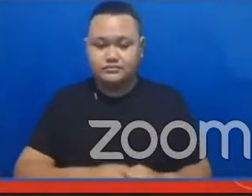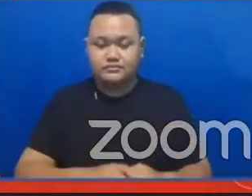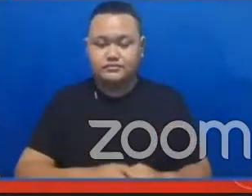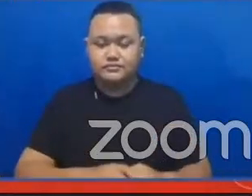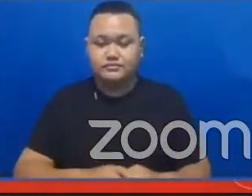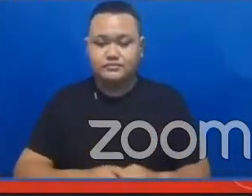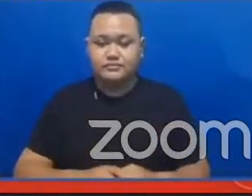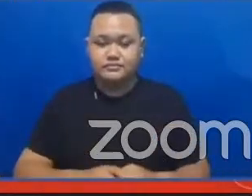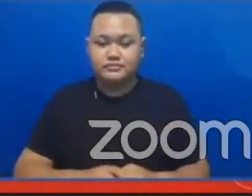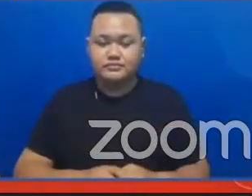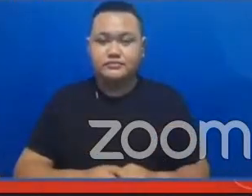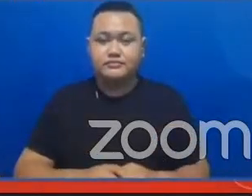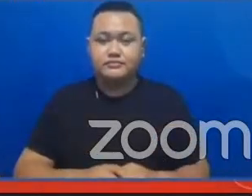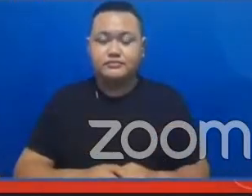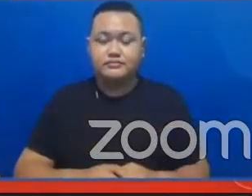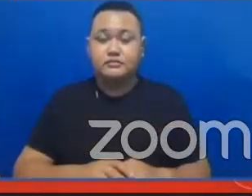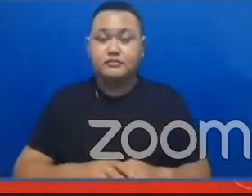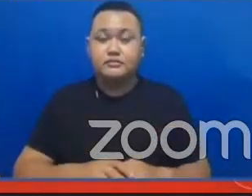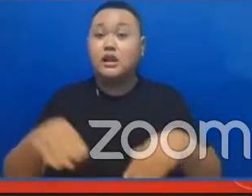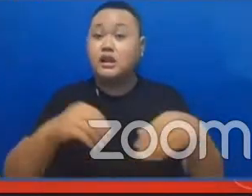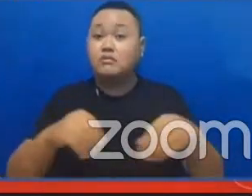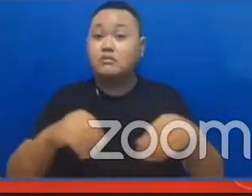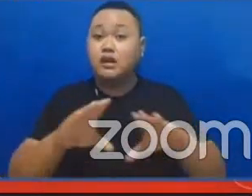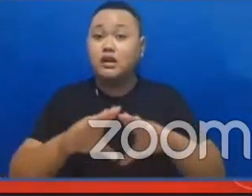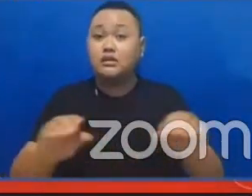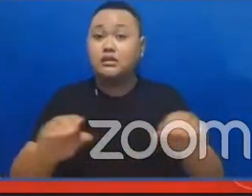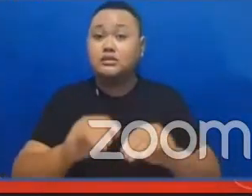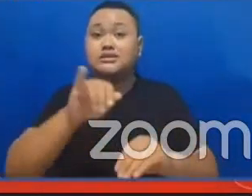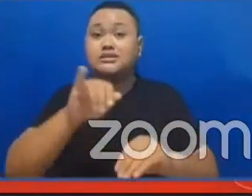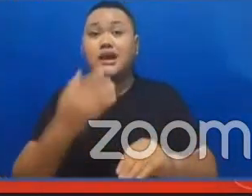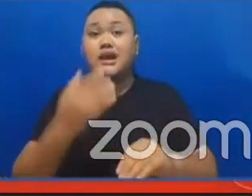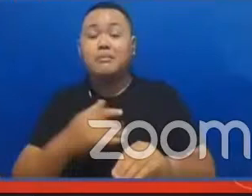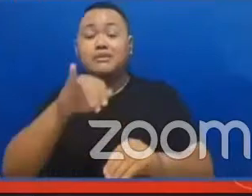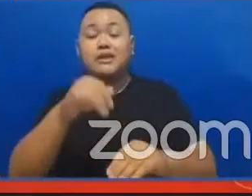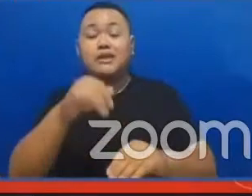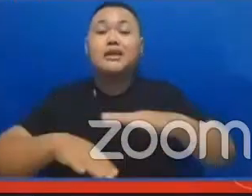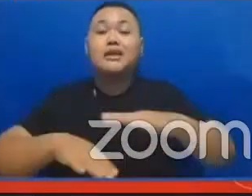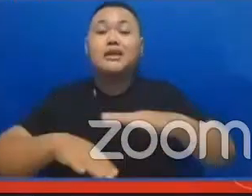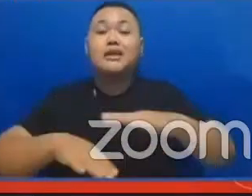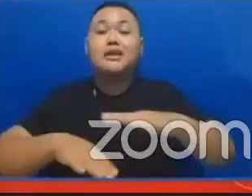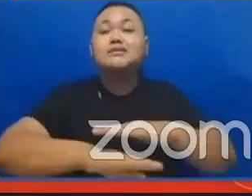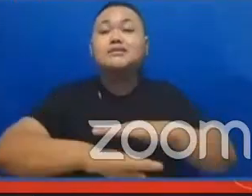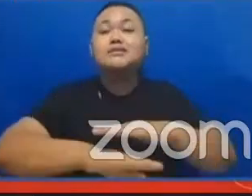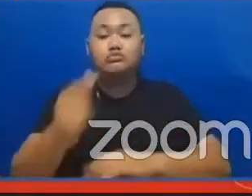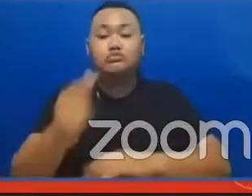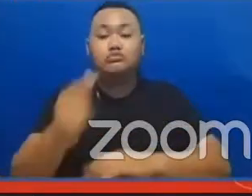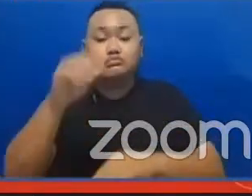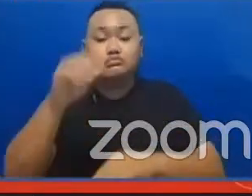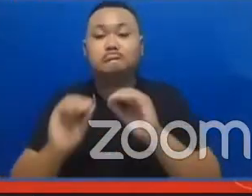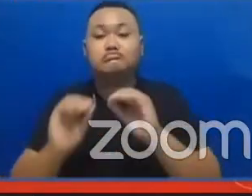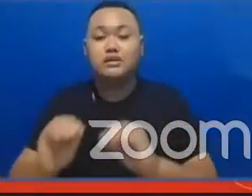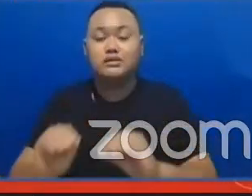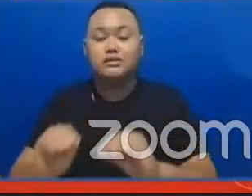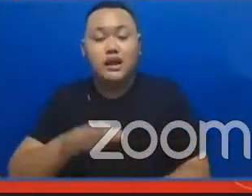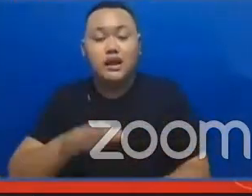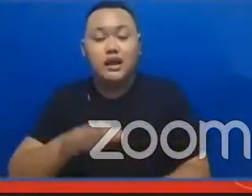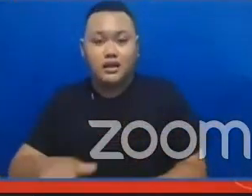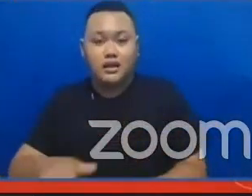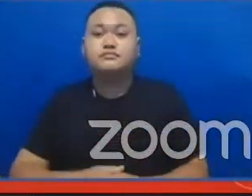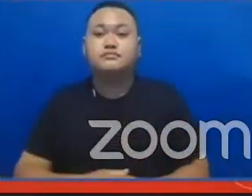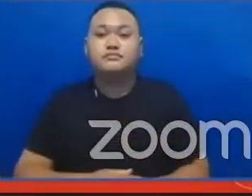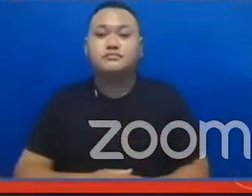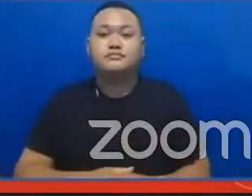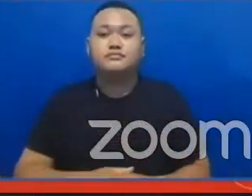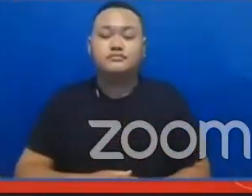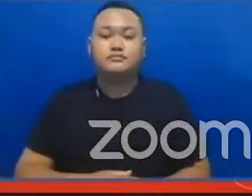menjadi panduan di dalam melakukan praktikum dalam pembelajaran IPA.